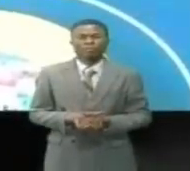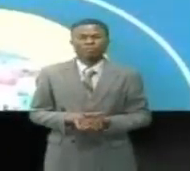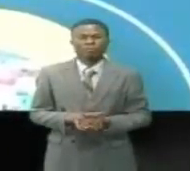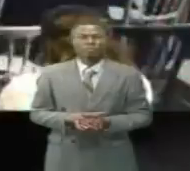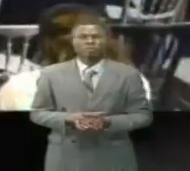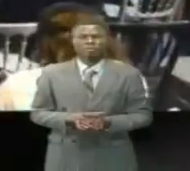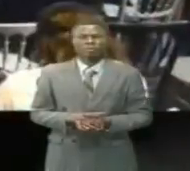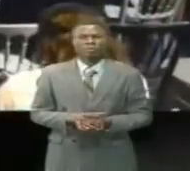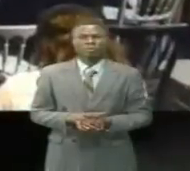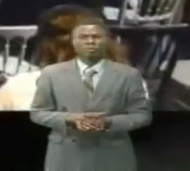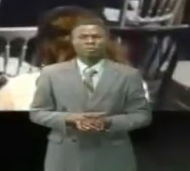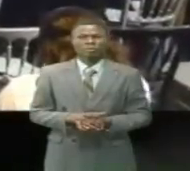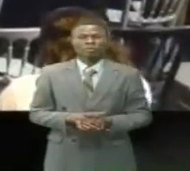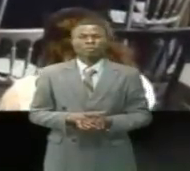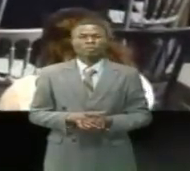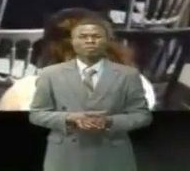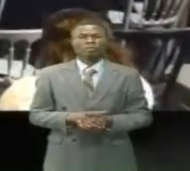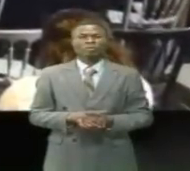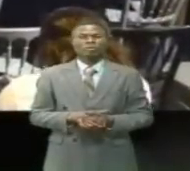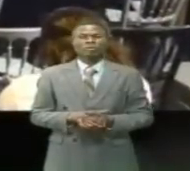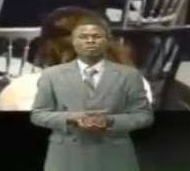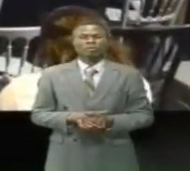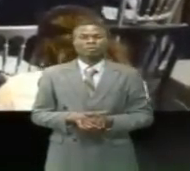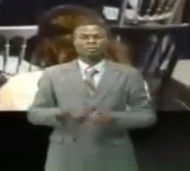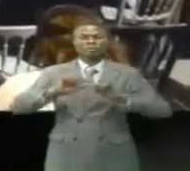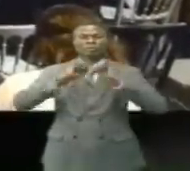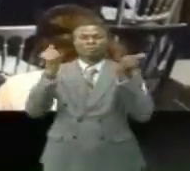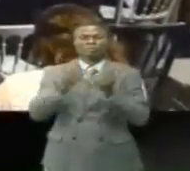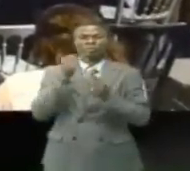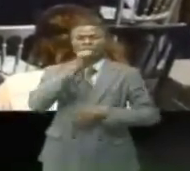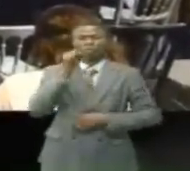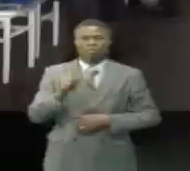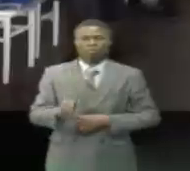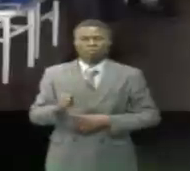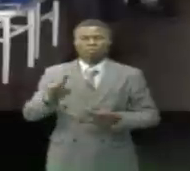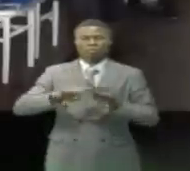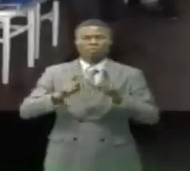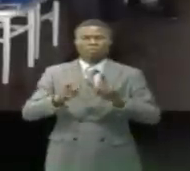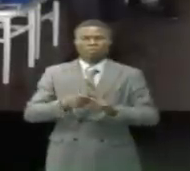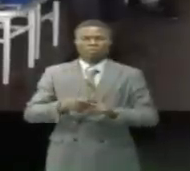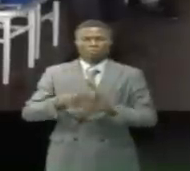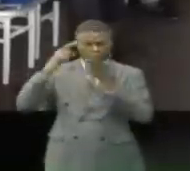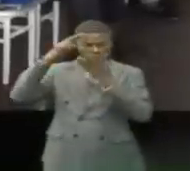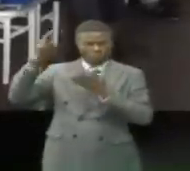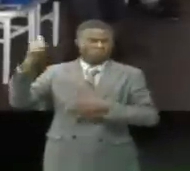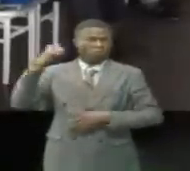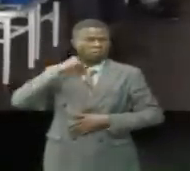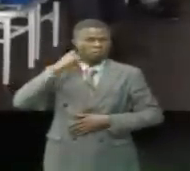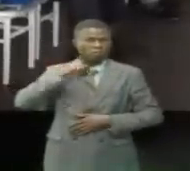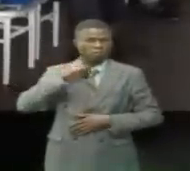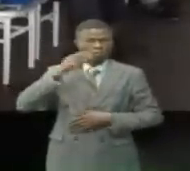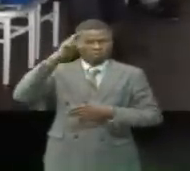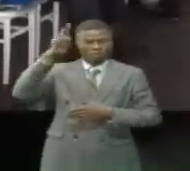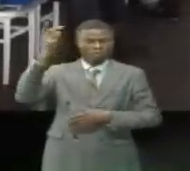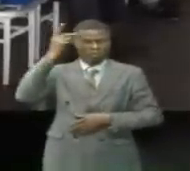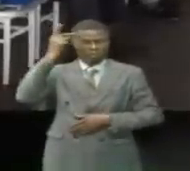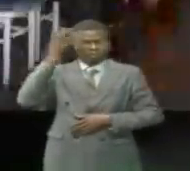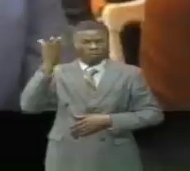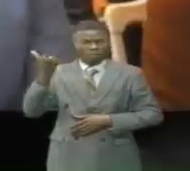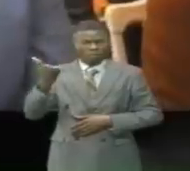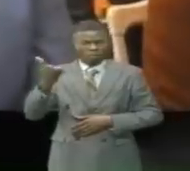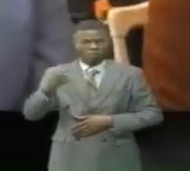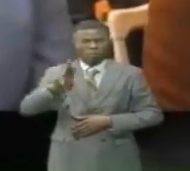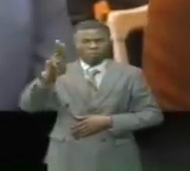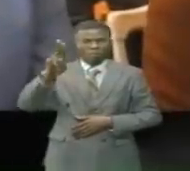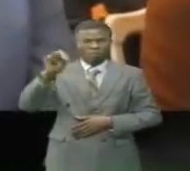congrès international de la FMED, association des anciens et amis de la faculté de médecine de l'université de Kinshasa,